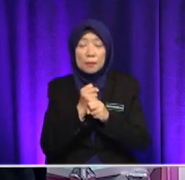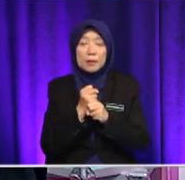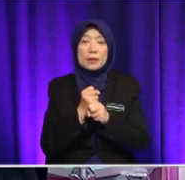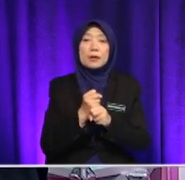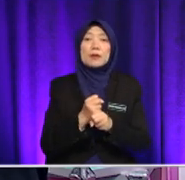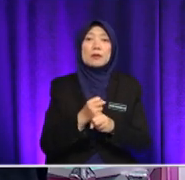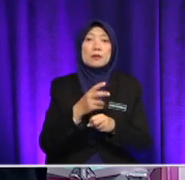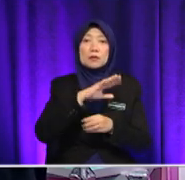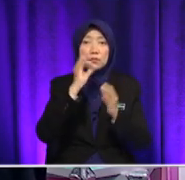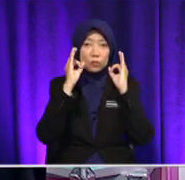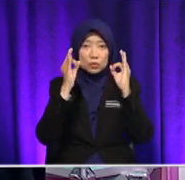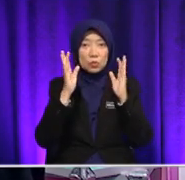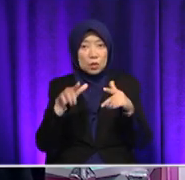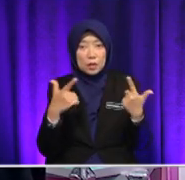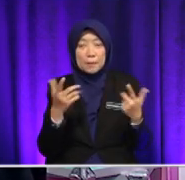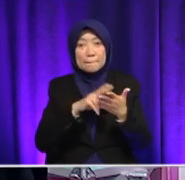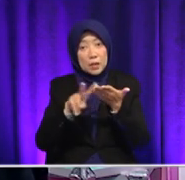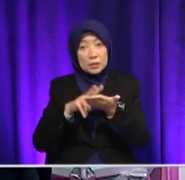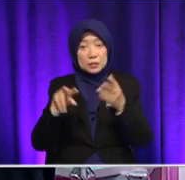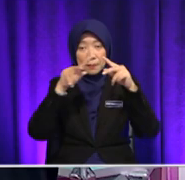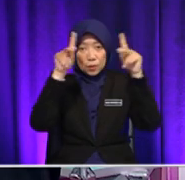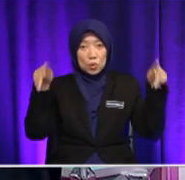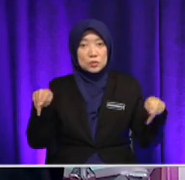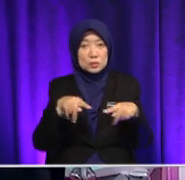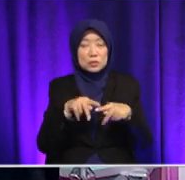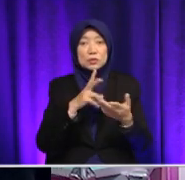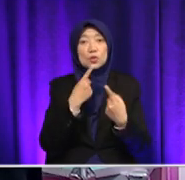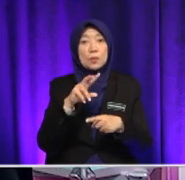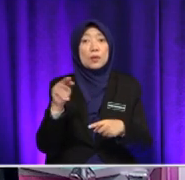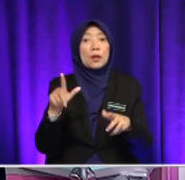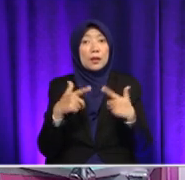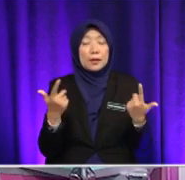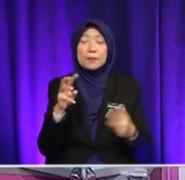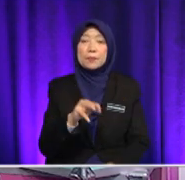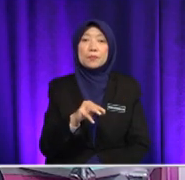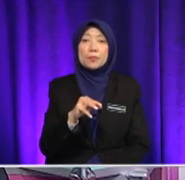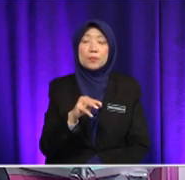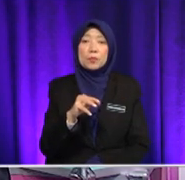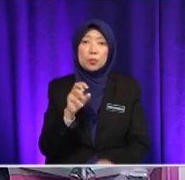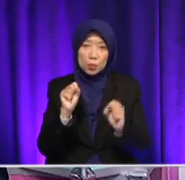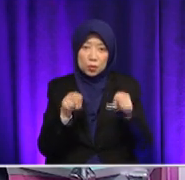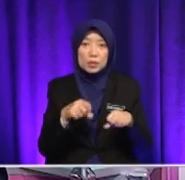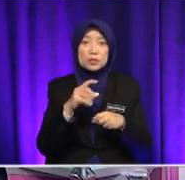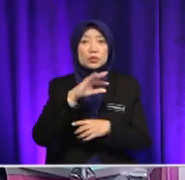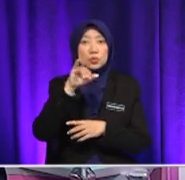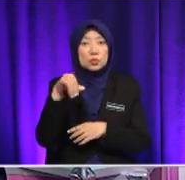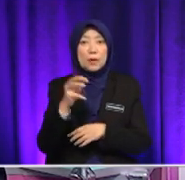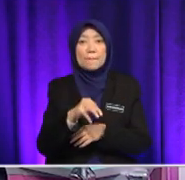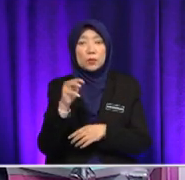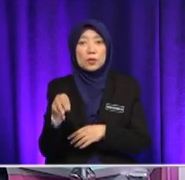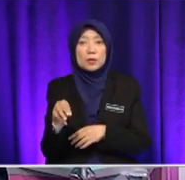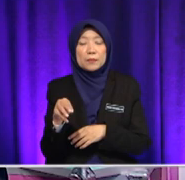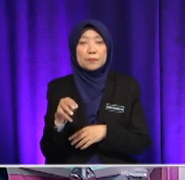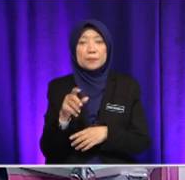membaca poster baik itu adalah jawaban yang lain lah contohnya eee murid boleh juga eee